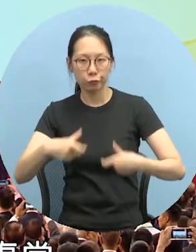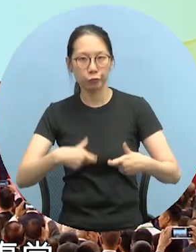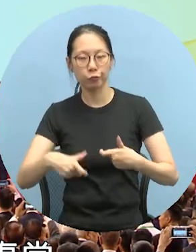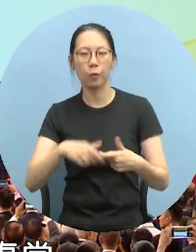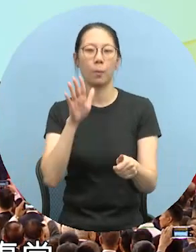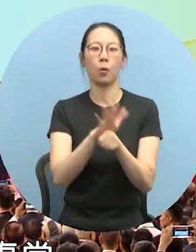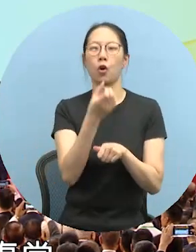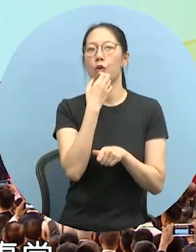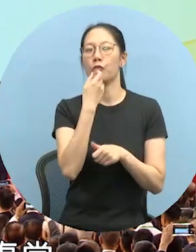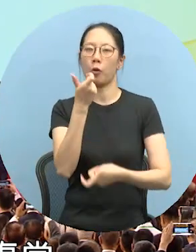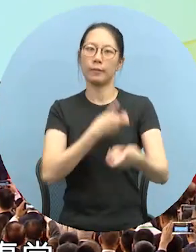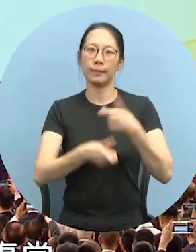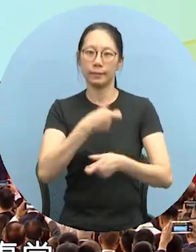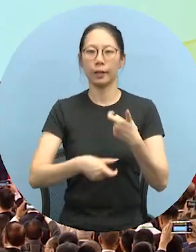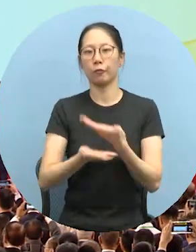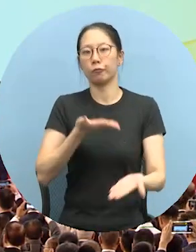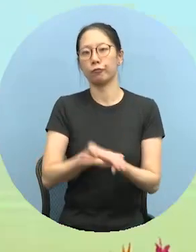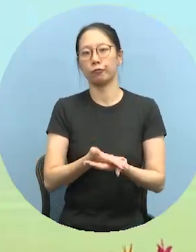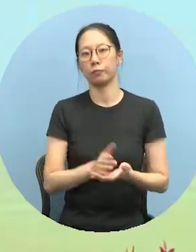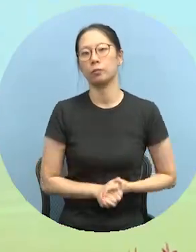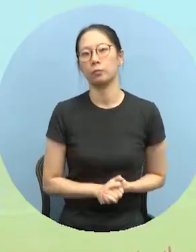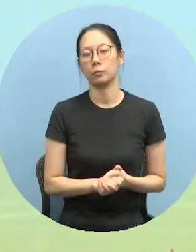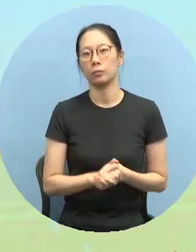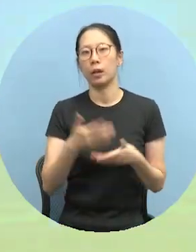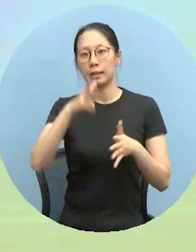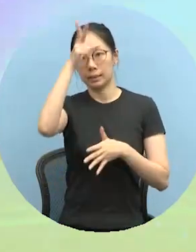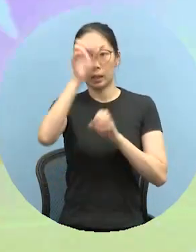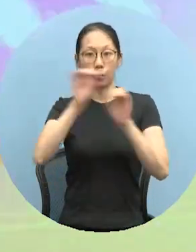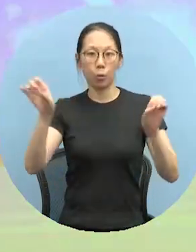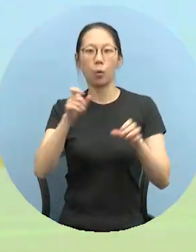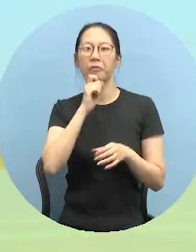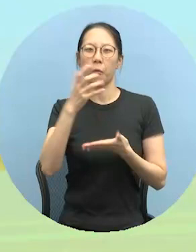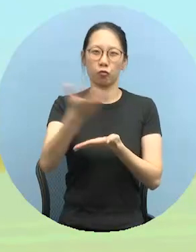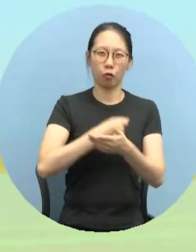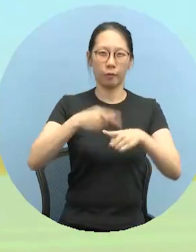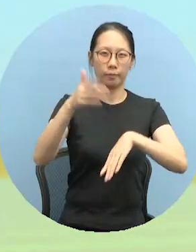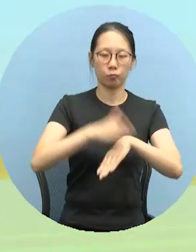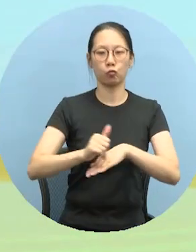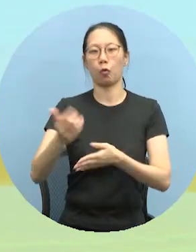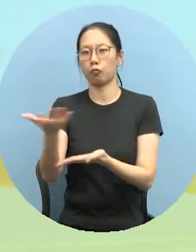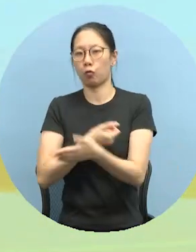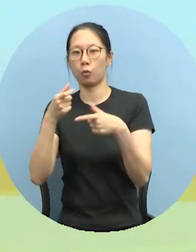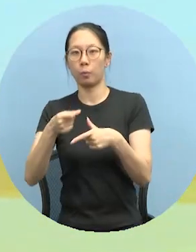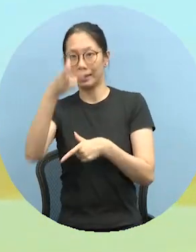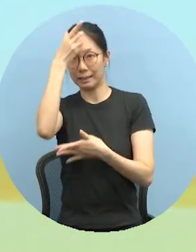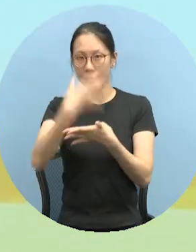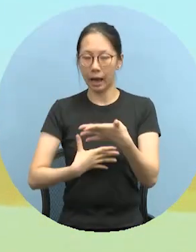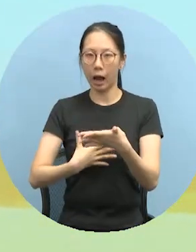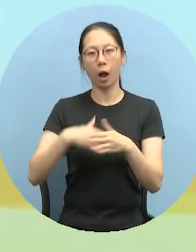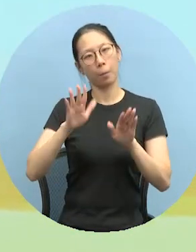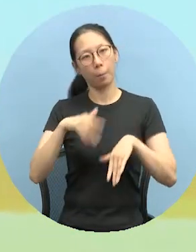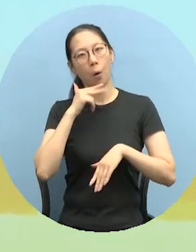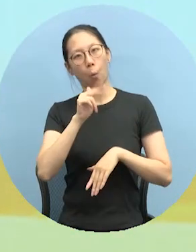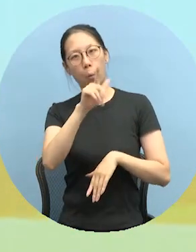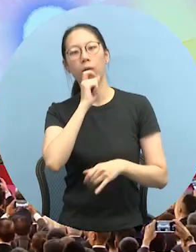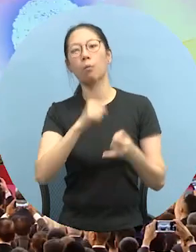帶動香港經濟復常。施政報告推出的搶人才、搶企業政策亦漸